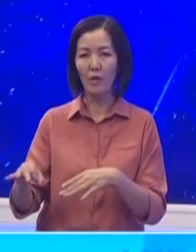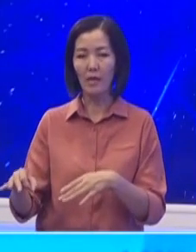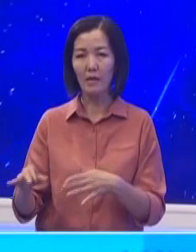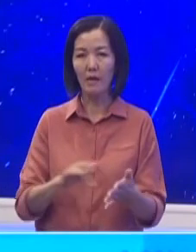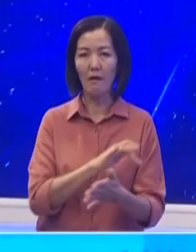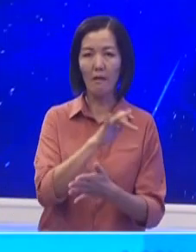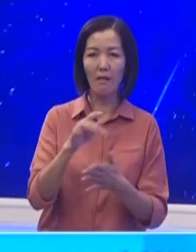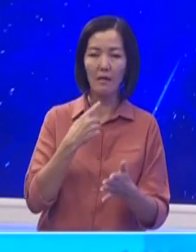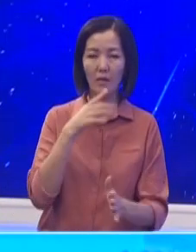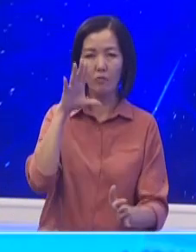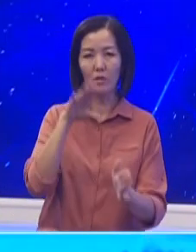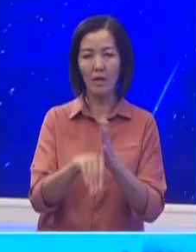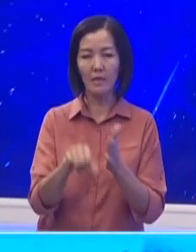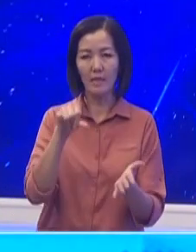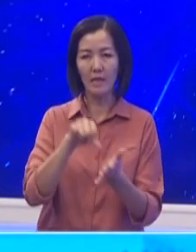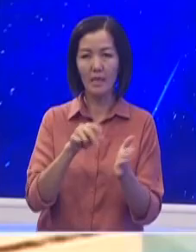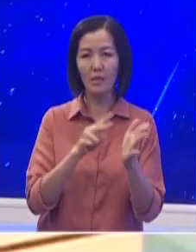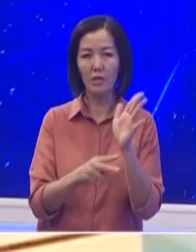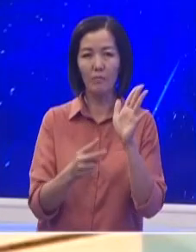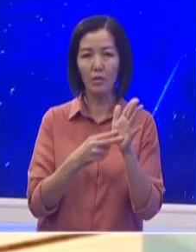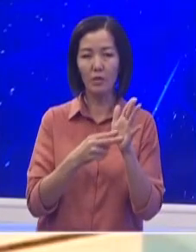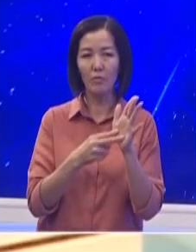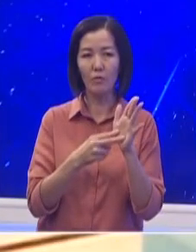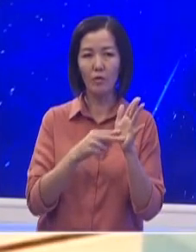беруге қатысқандардың